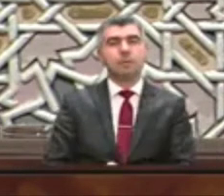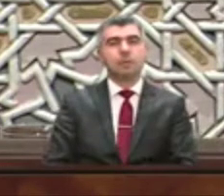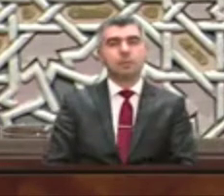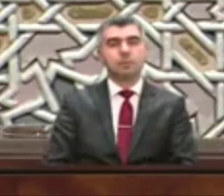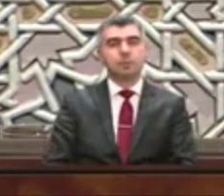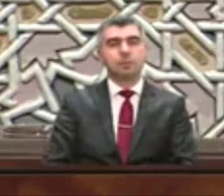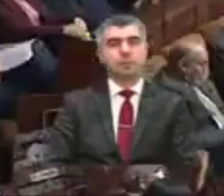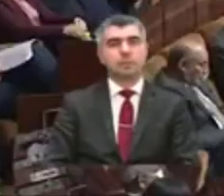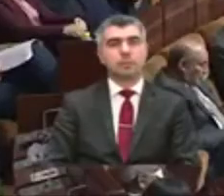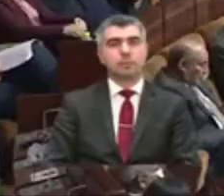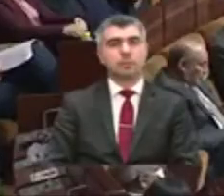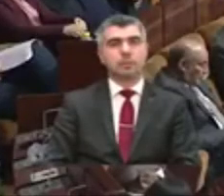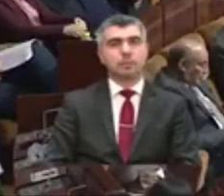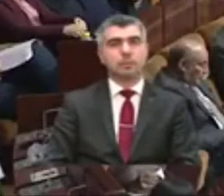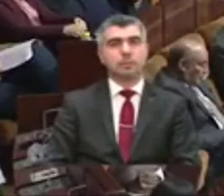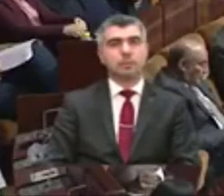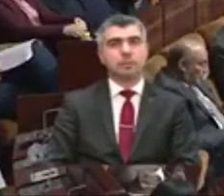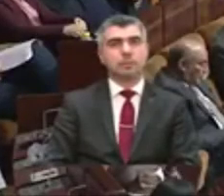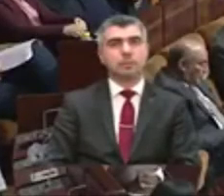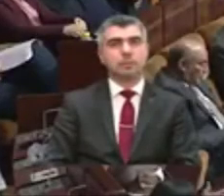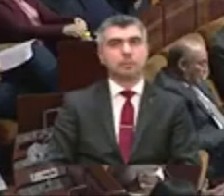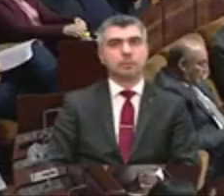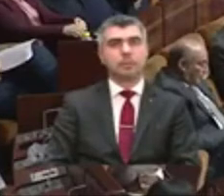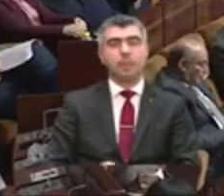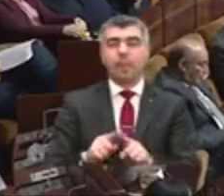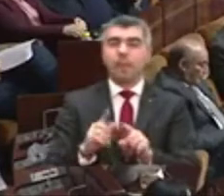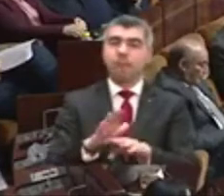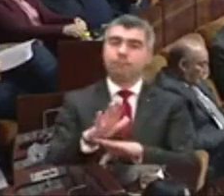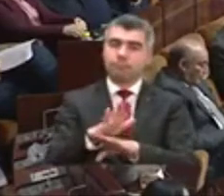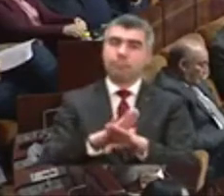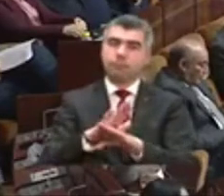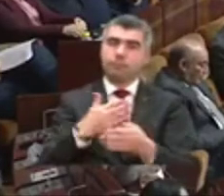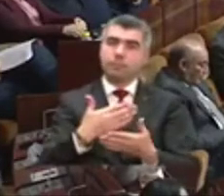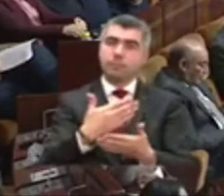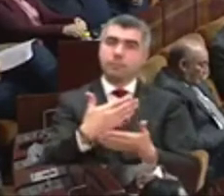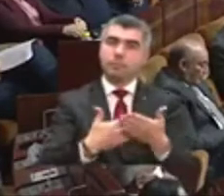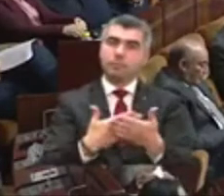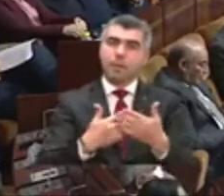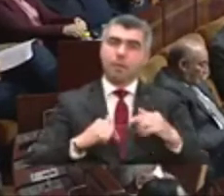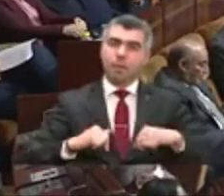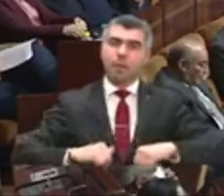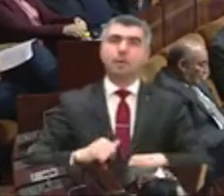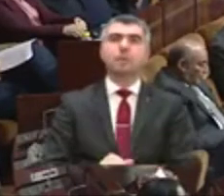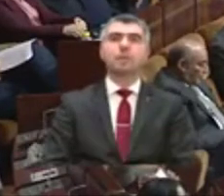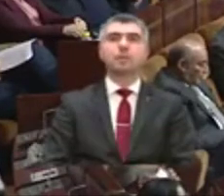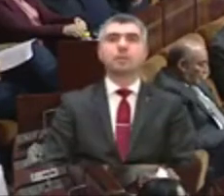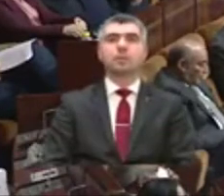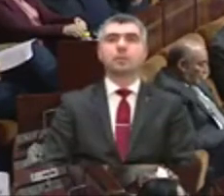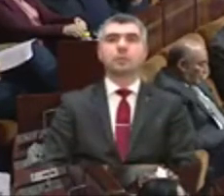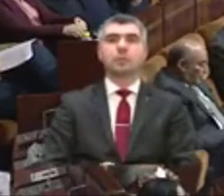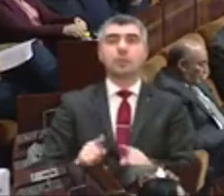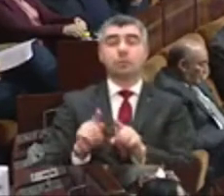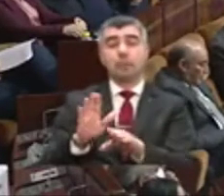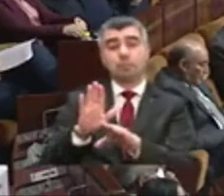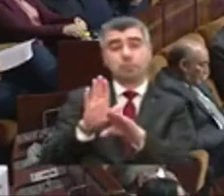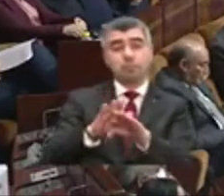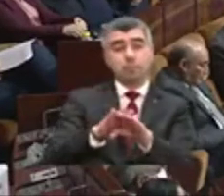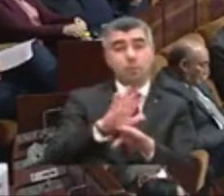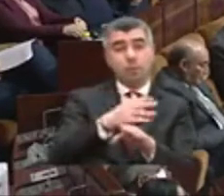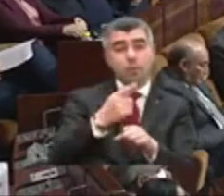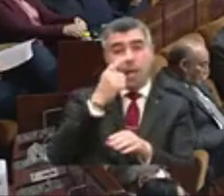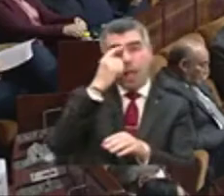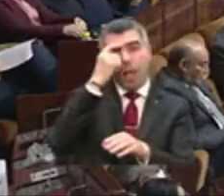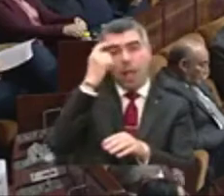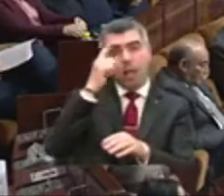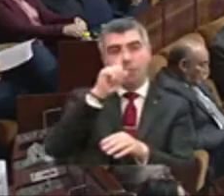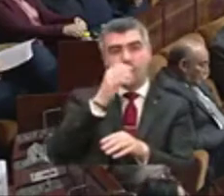سيد الوزير، احنا عندنا ملتبس للسيد الوزير فيما يتعلق انه تعطيو التعليمات